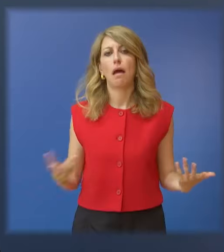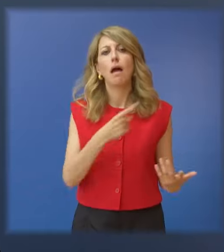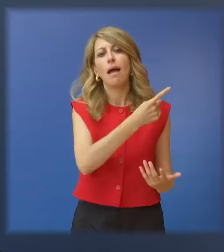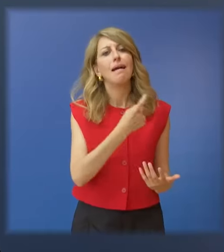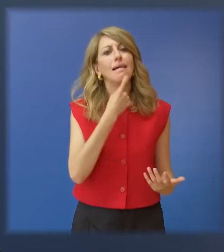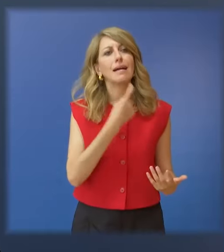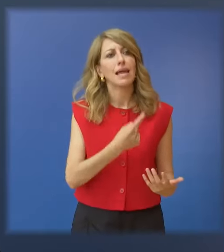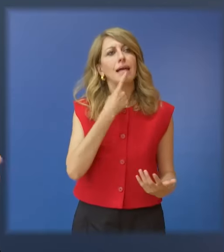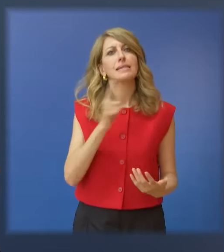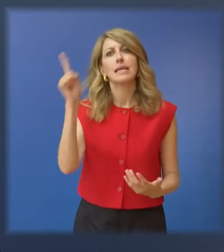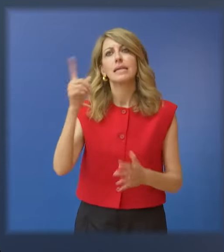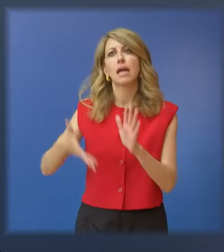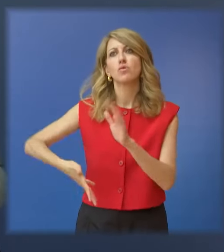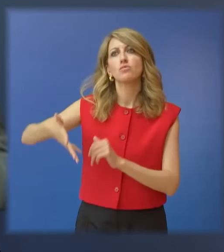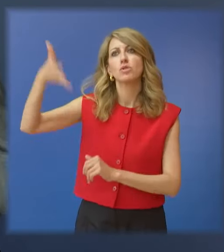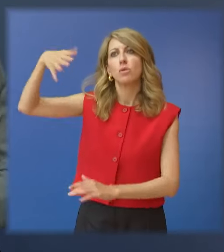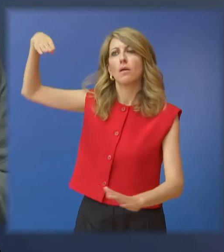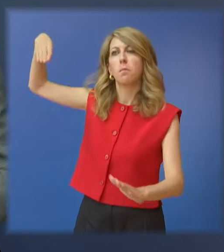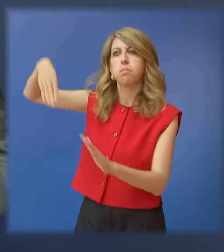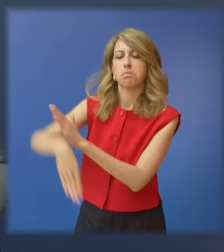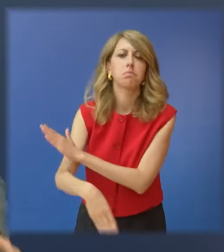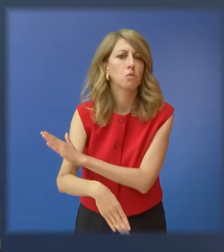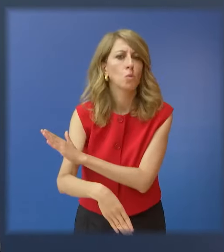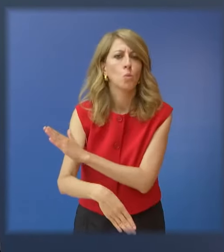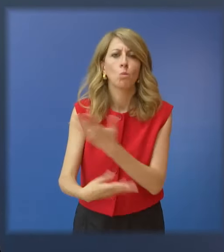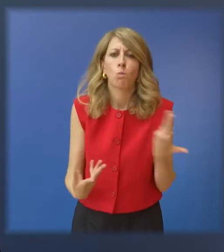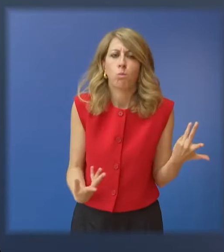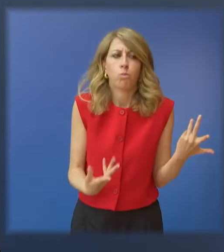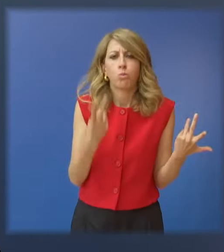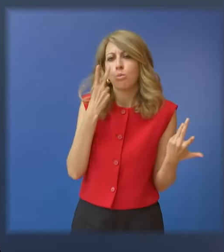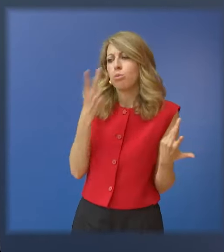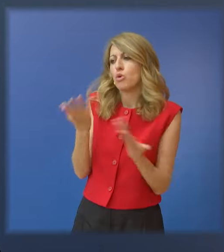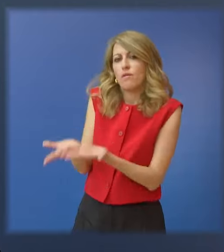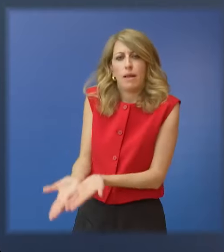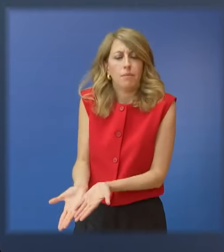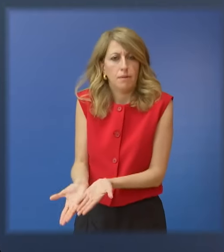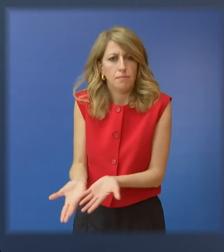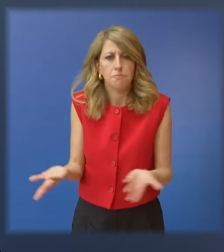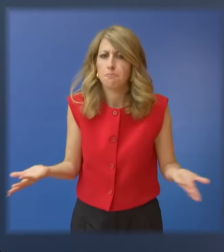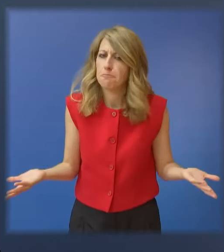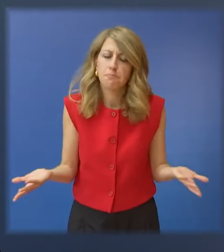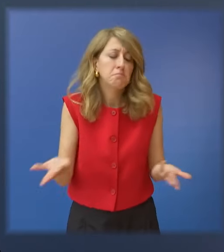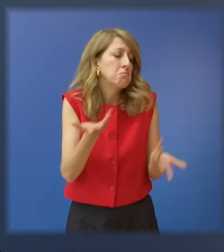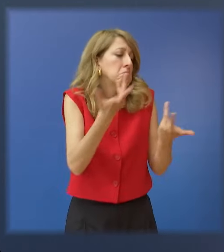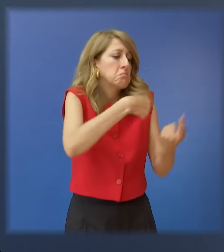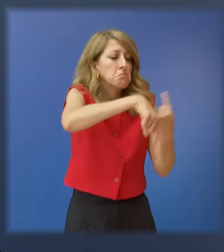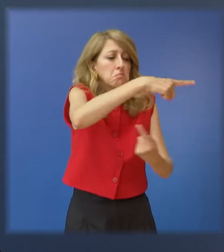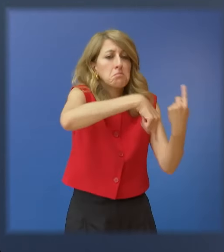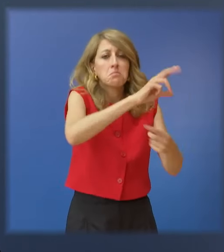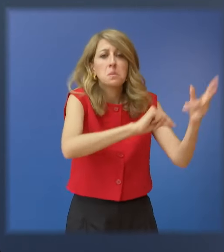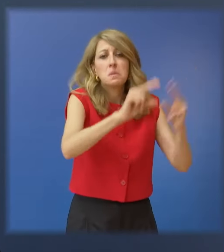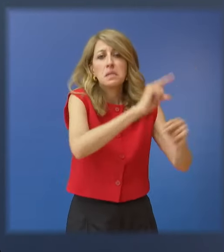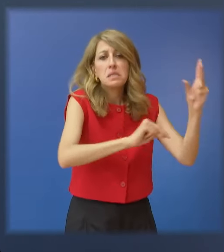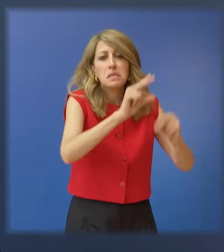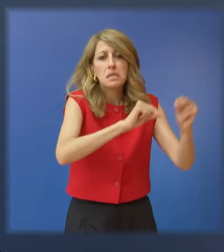κασελάκης μάλλον στο μυαλό του είναι ή ε προκύπτει από εσωτερικές συζητήσεις εκείνου με τους συνεργάτες του λίγο μας απασχολούν όλα